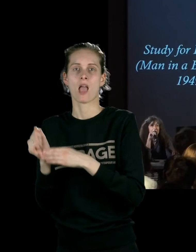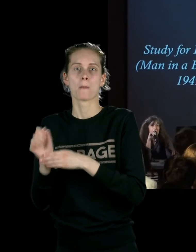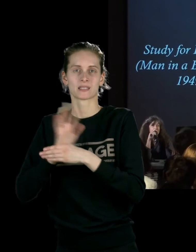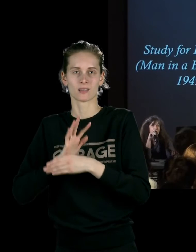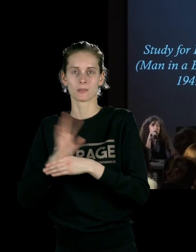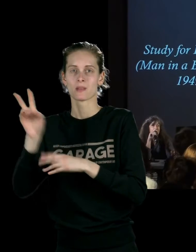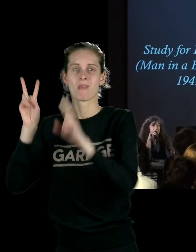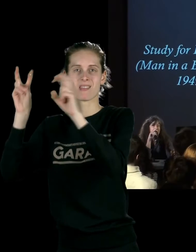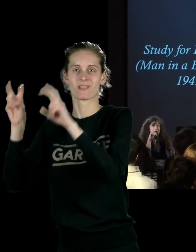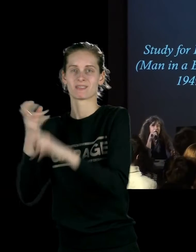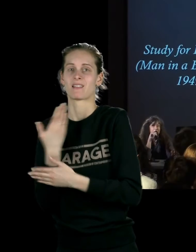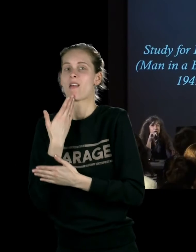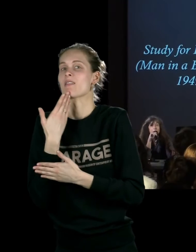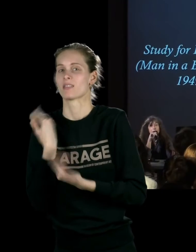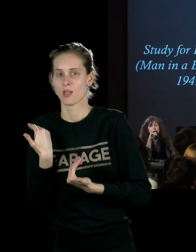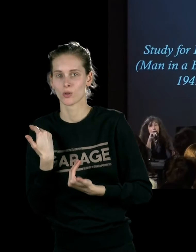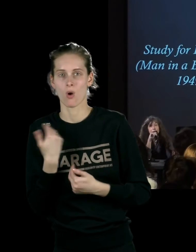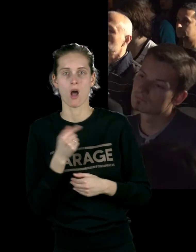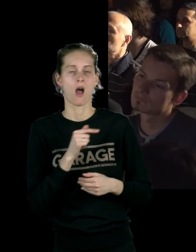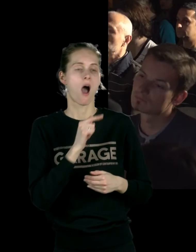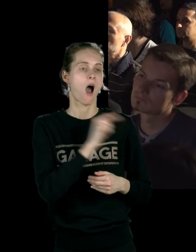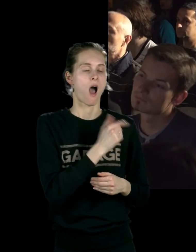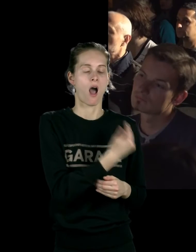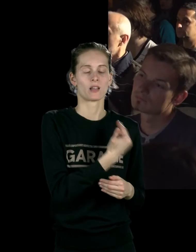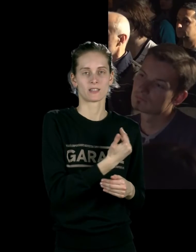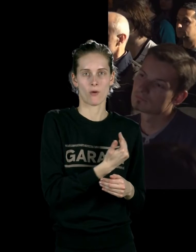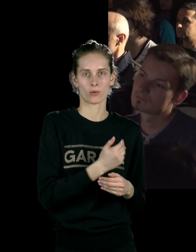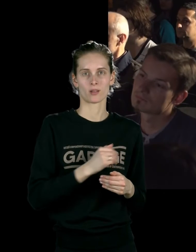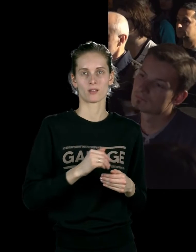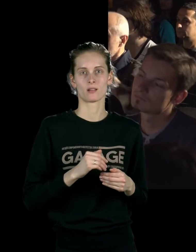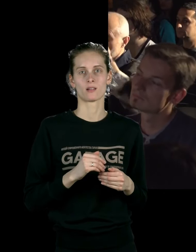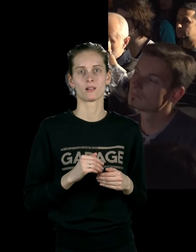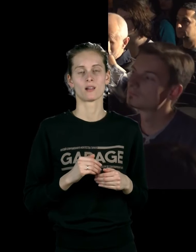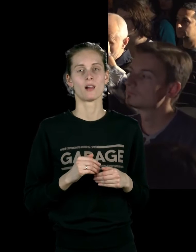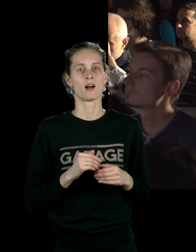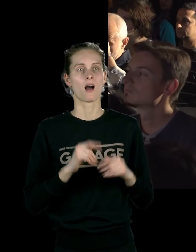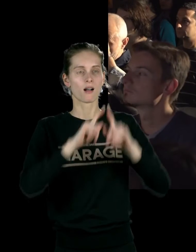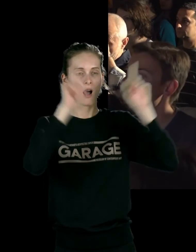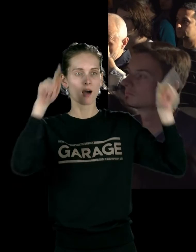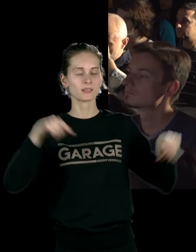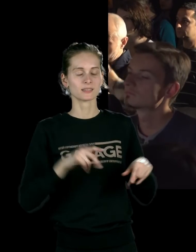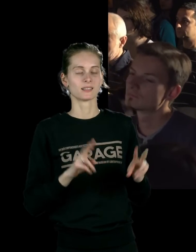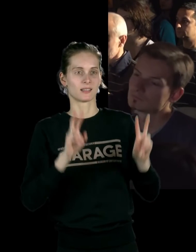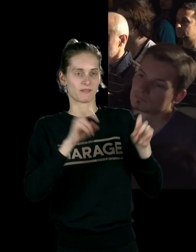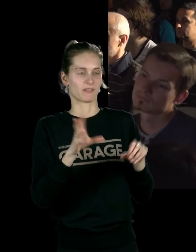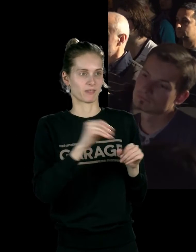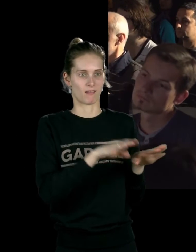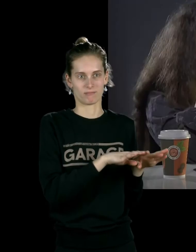почти все работы будут называться студией. Это всегда некие студии, это всегда некая работа, которая